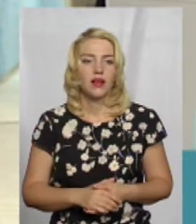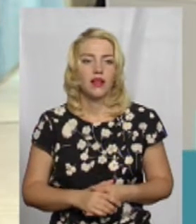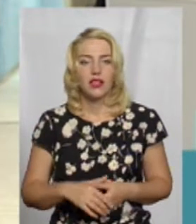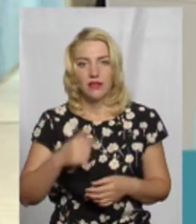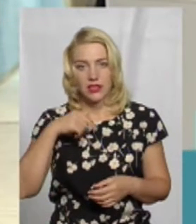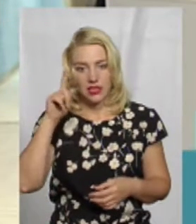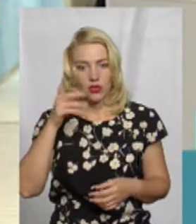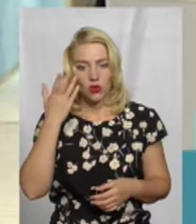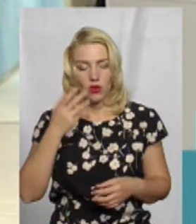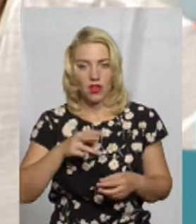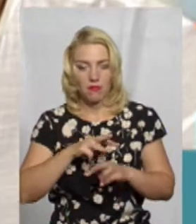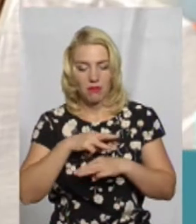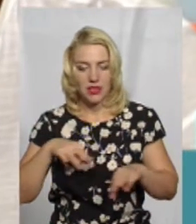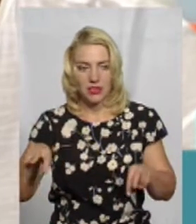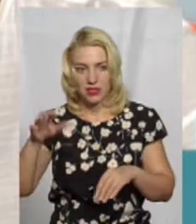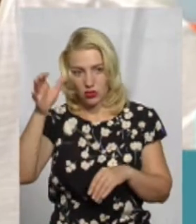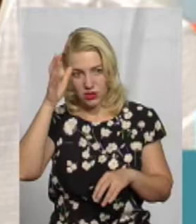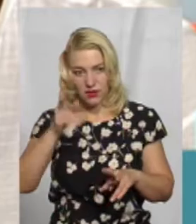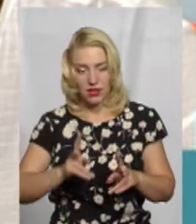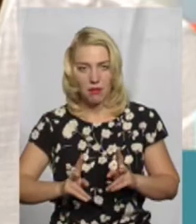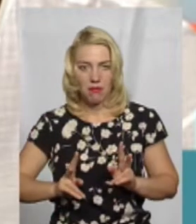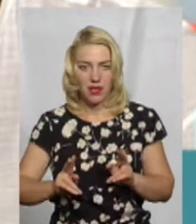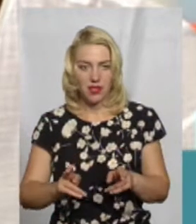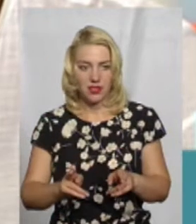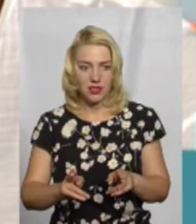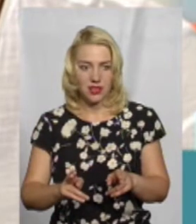міністр освіти перерізала